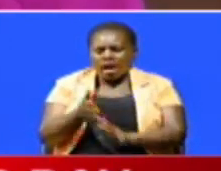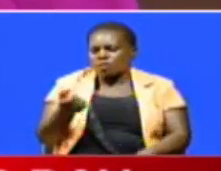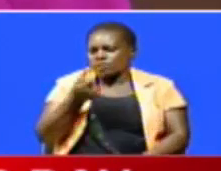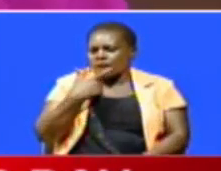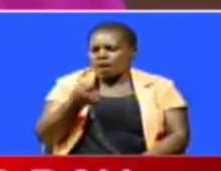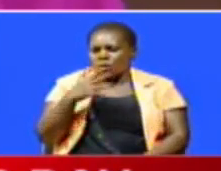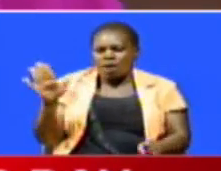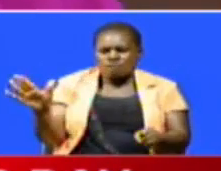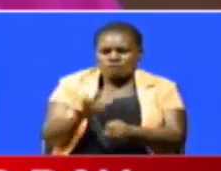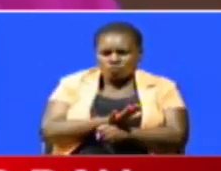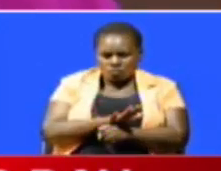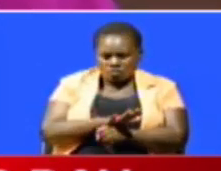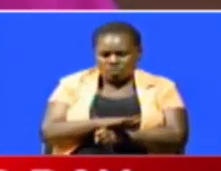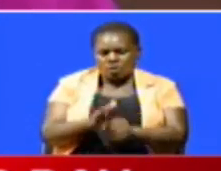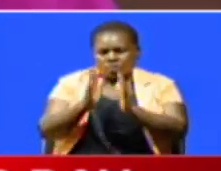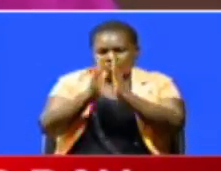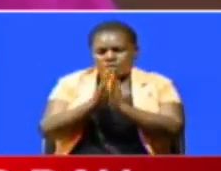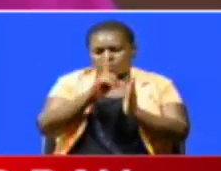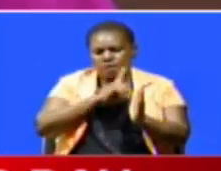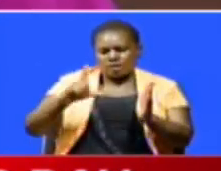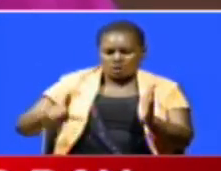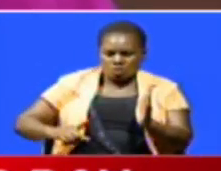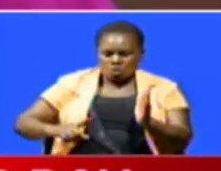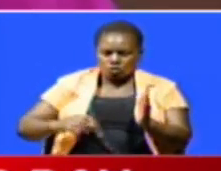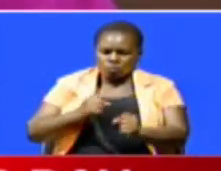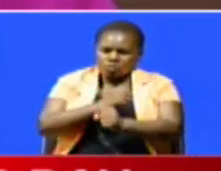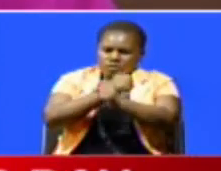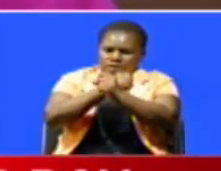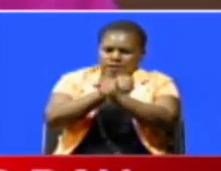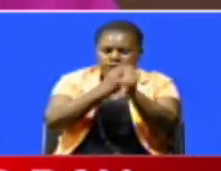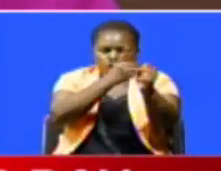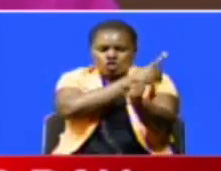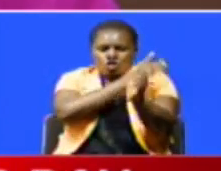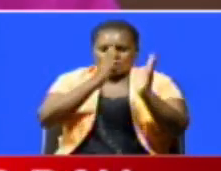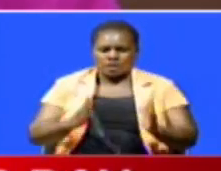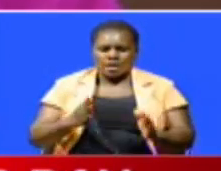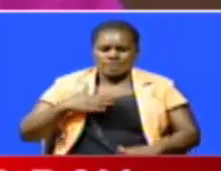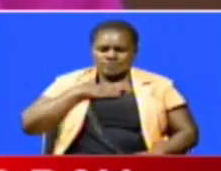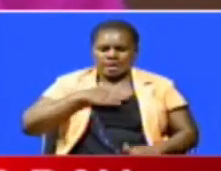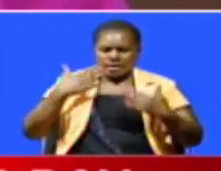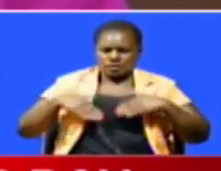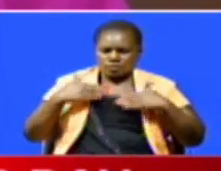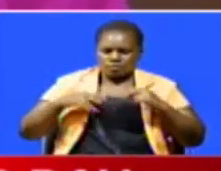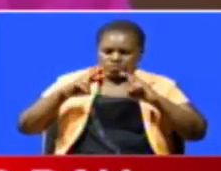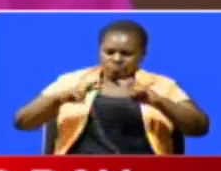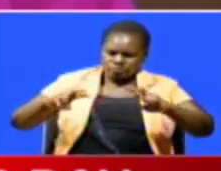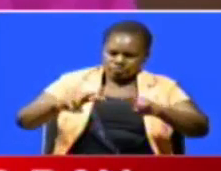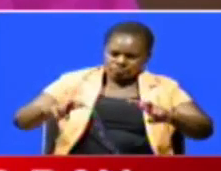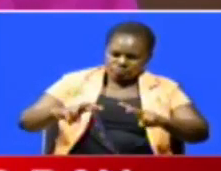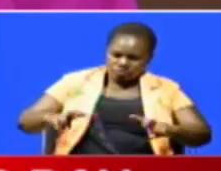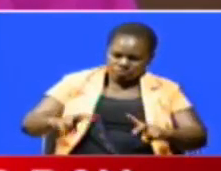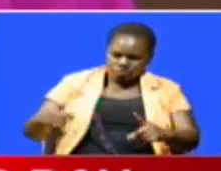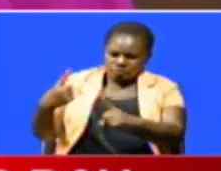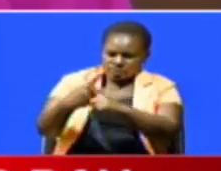tiba kamili. Tuomba Mungu wajalie madaktari na wanasayansi wanaofanya utafiti